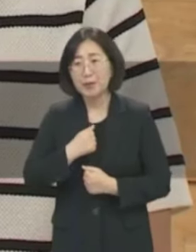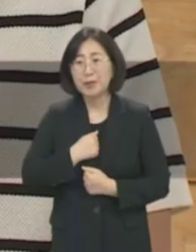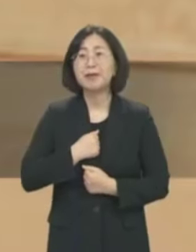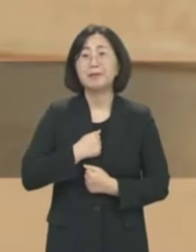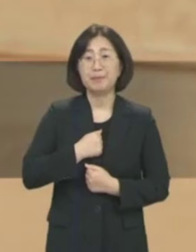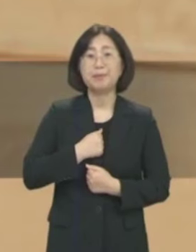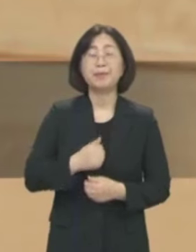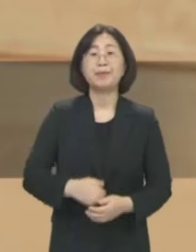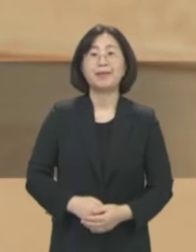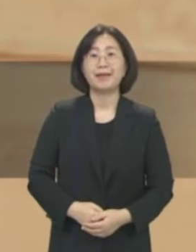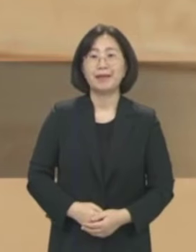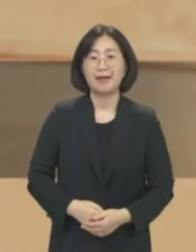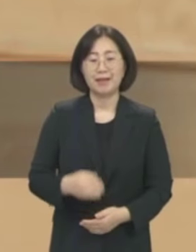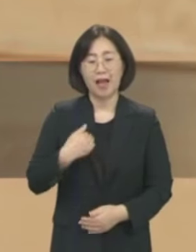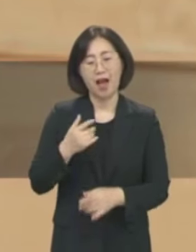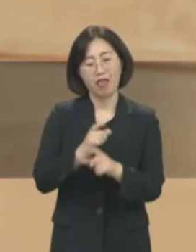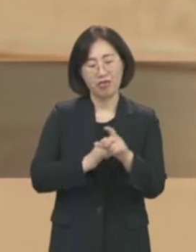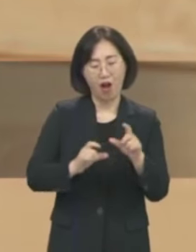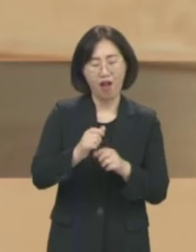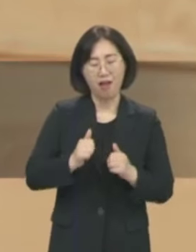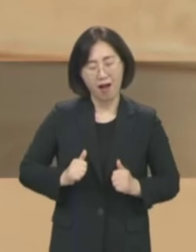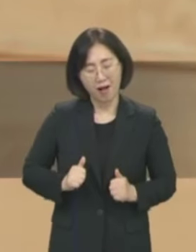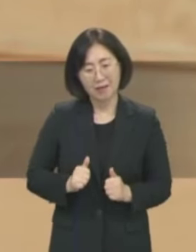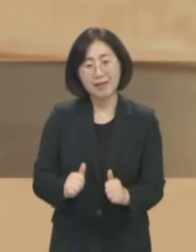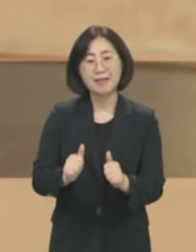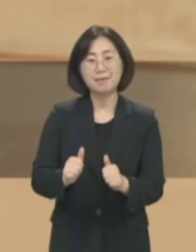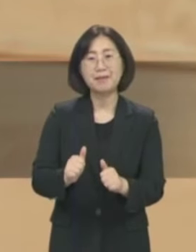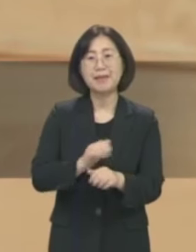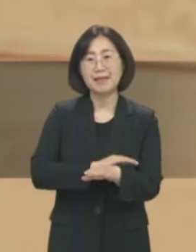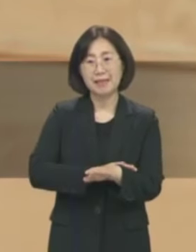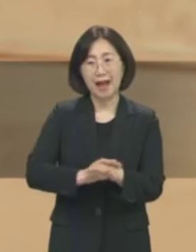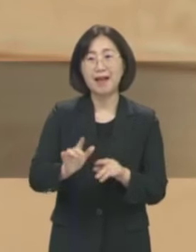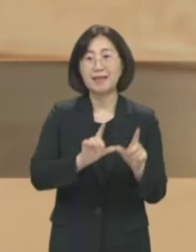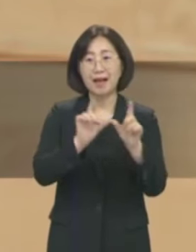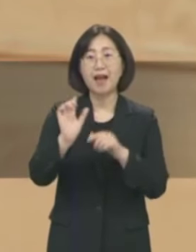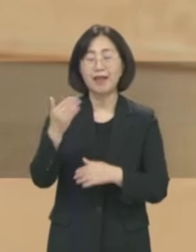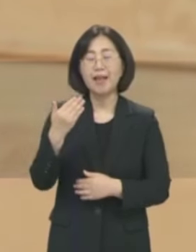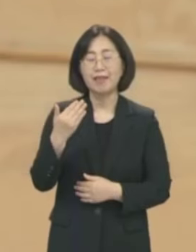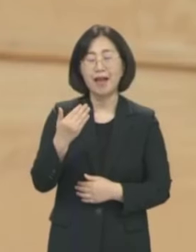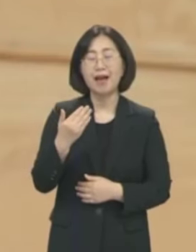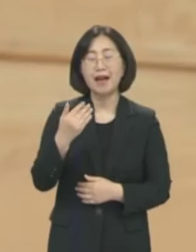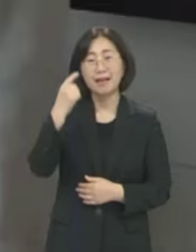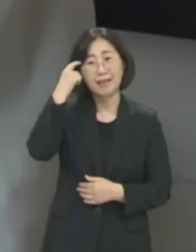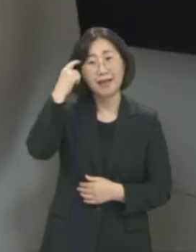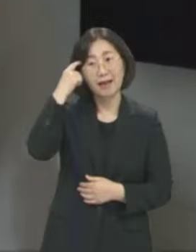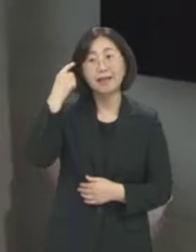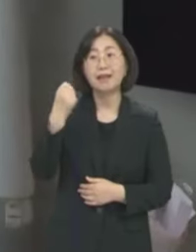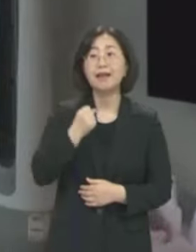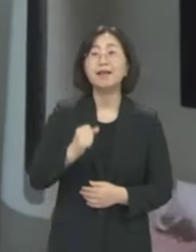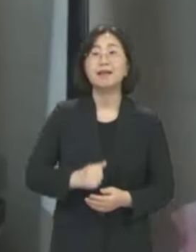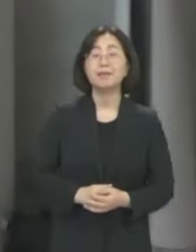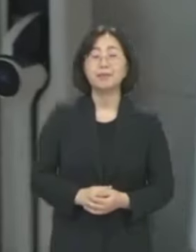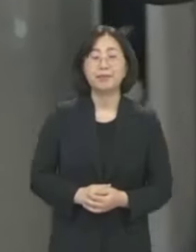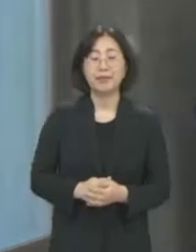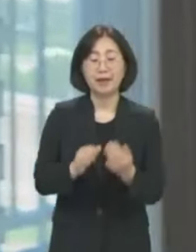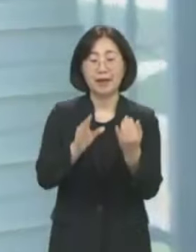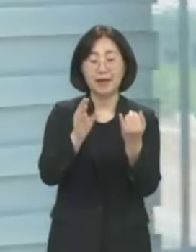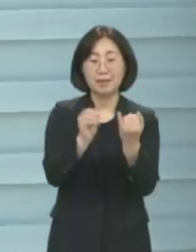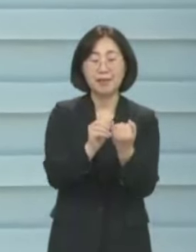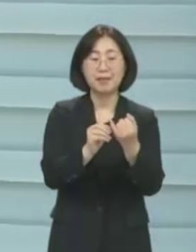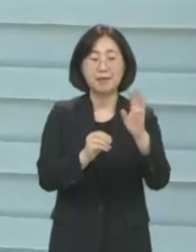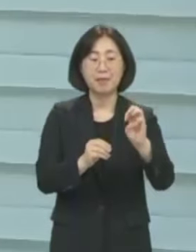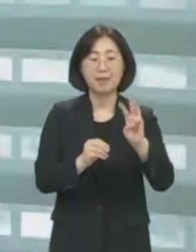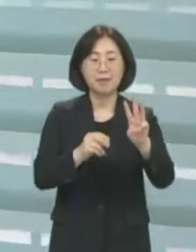같아요. 내가 더 열심히 뭐라도 잘 살아야겠다라는 동기부여가 되는 것 같아서. 임신